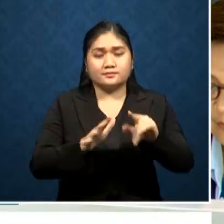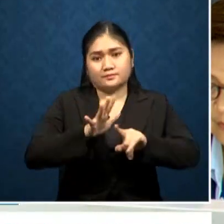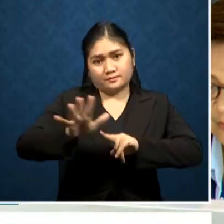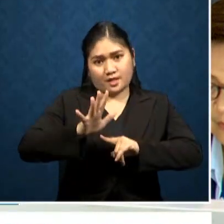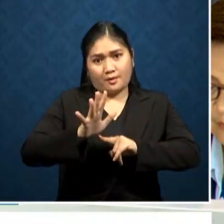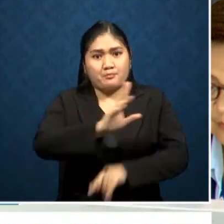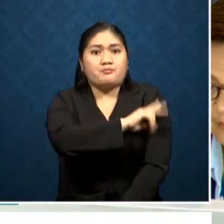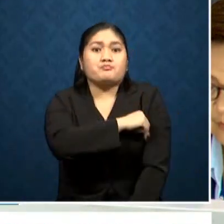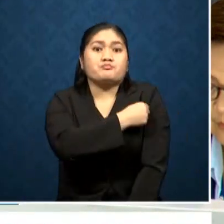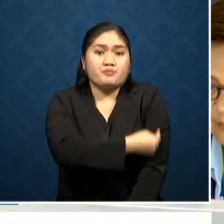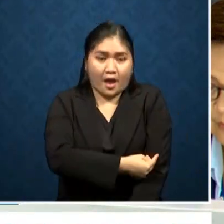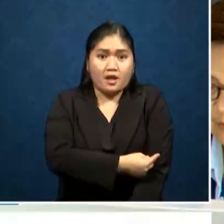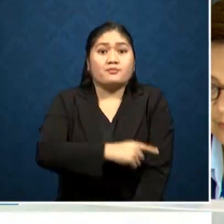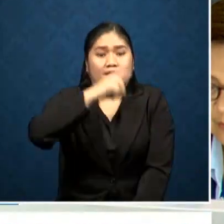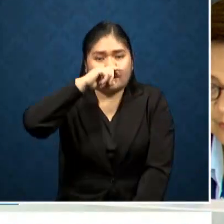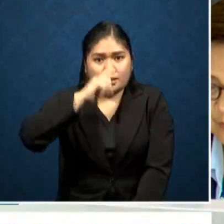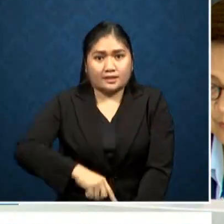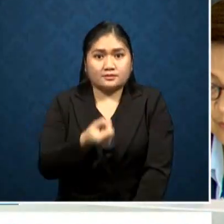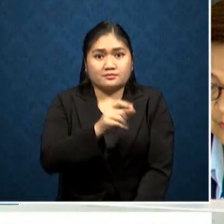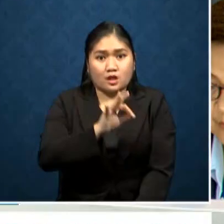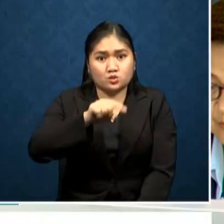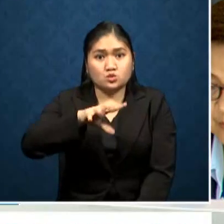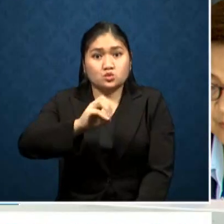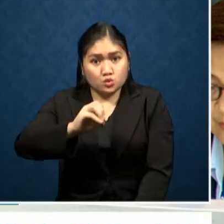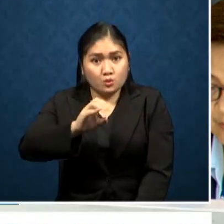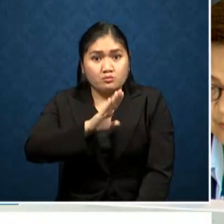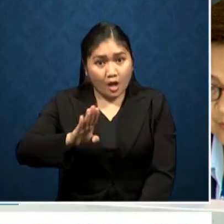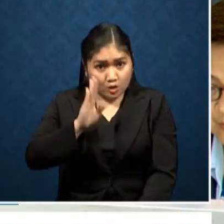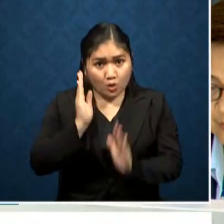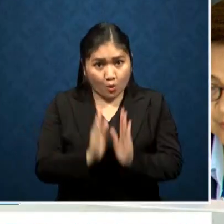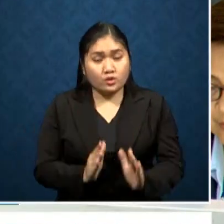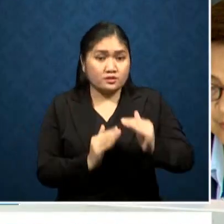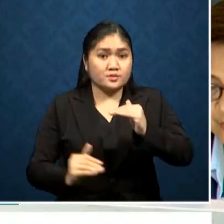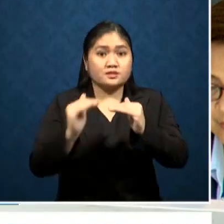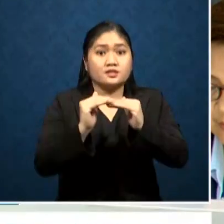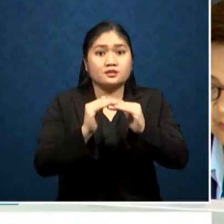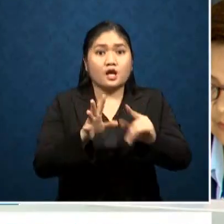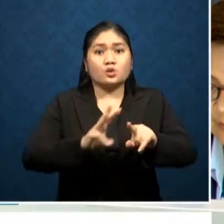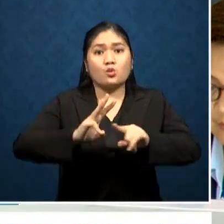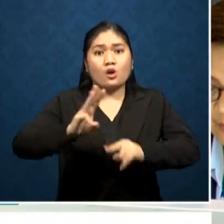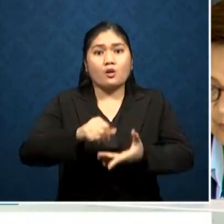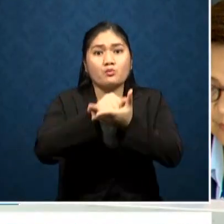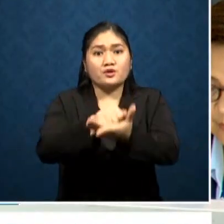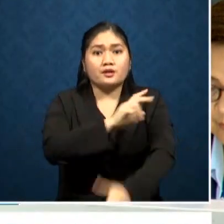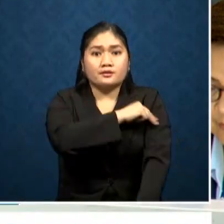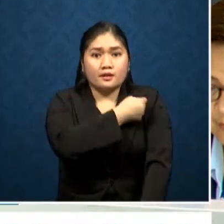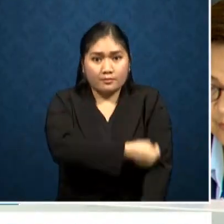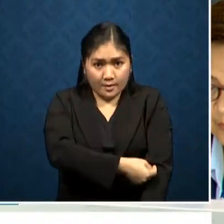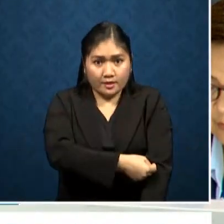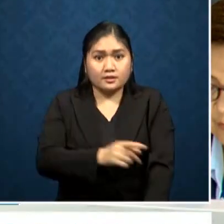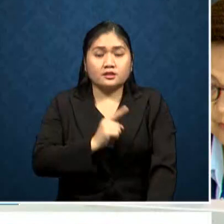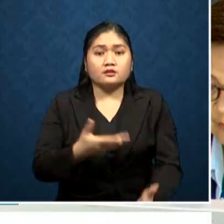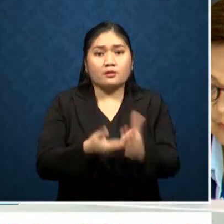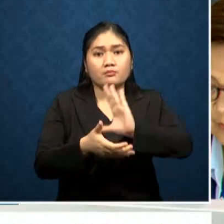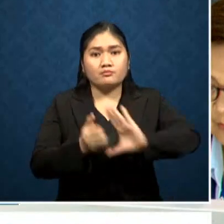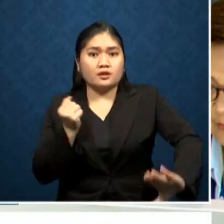แพยแผนไย 19.00 บาทต่ผมสิทธิรายการที่ 6 อบรการทางการแปรตย์ที่เบ